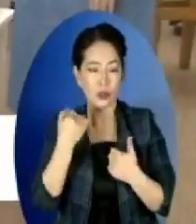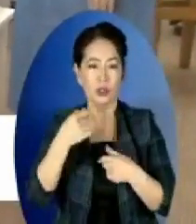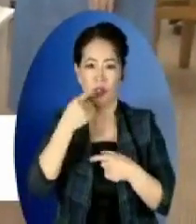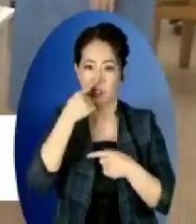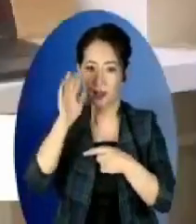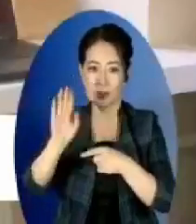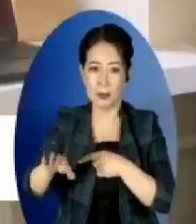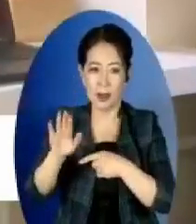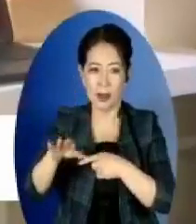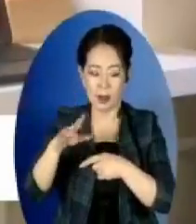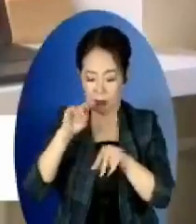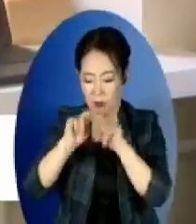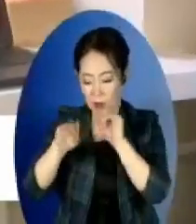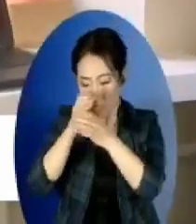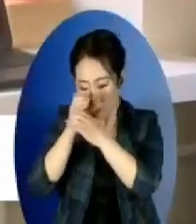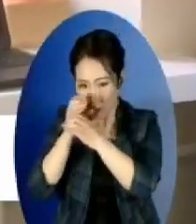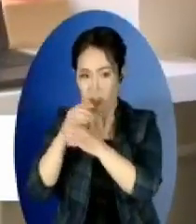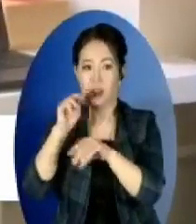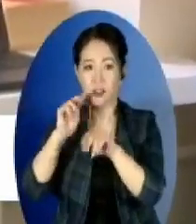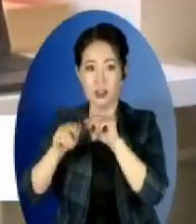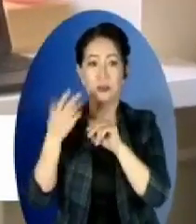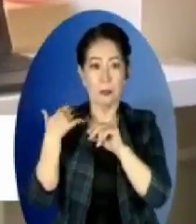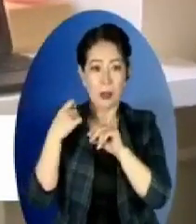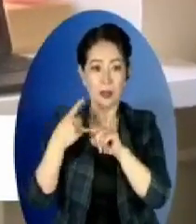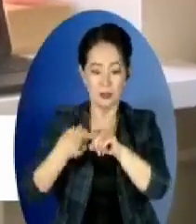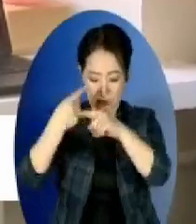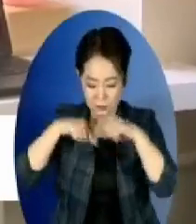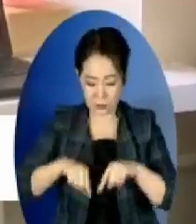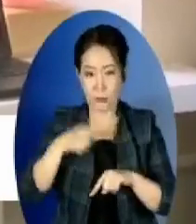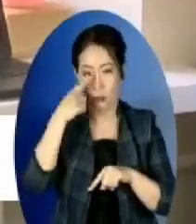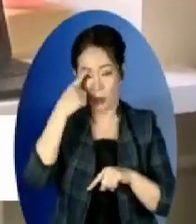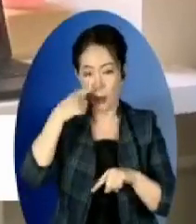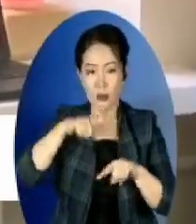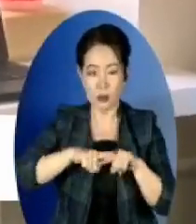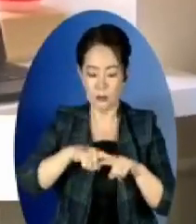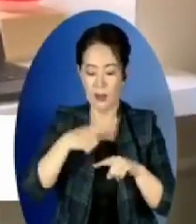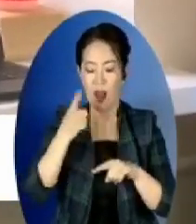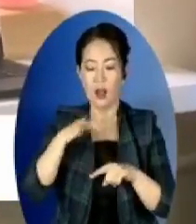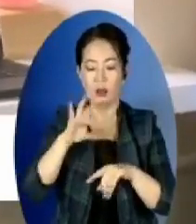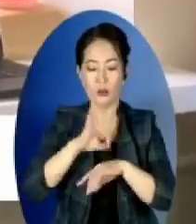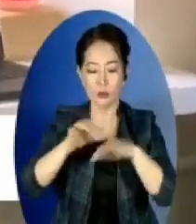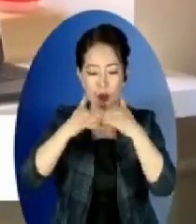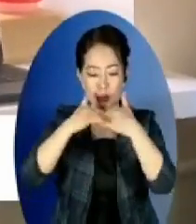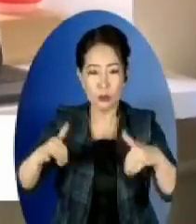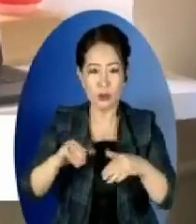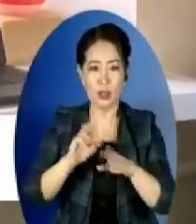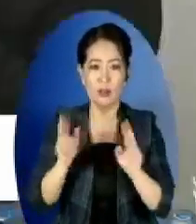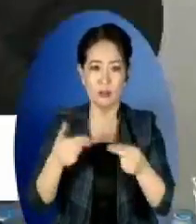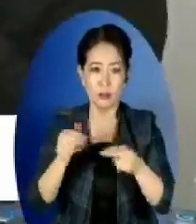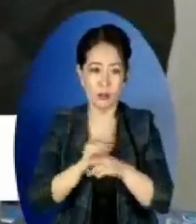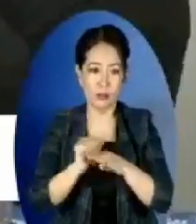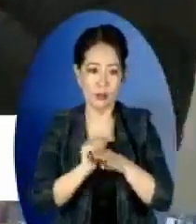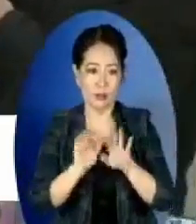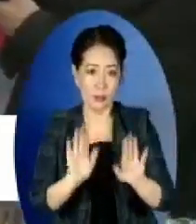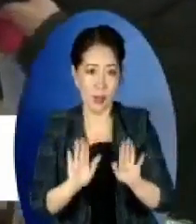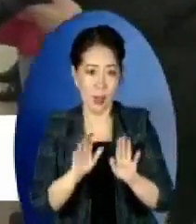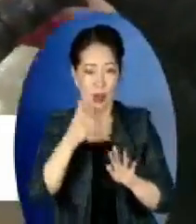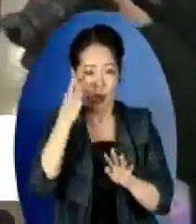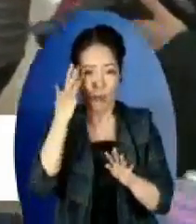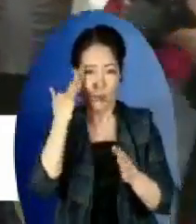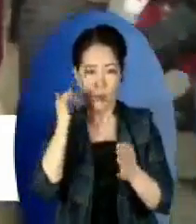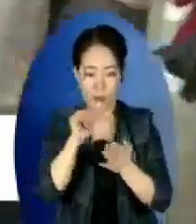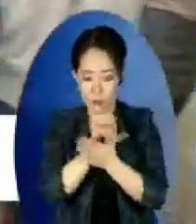байж тодорхой шинжилгээг өгсөн байна. Оюутнуудыг ирсэн даруйд халдварт өвчин судлалын үндэсний төвийн тусгай бэлдсэн тасагт хэвтүүлж өдөр